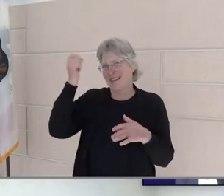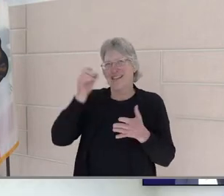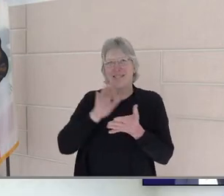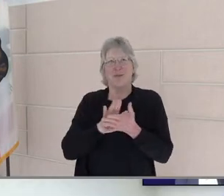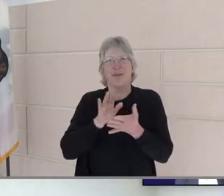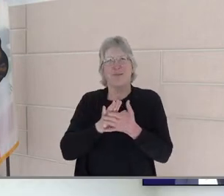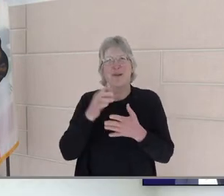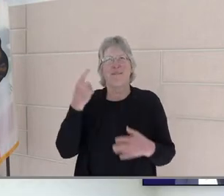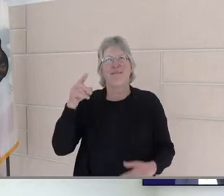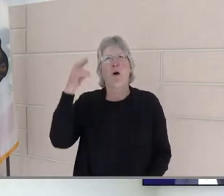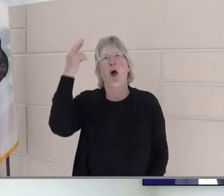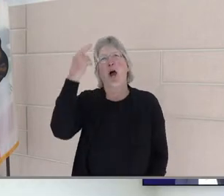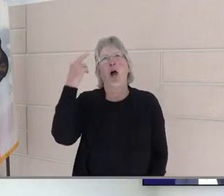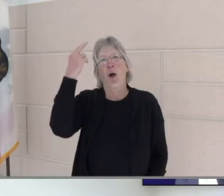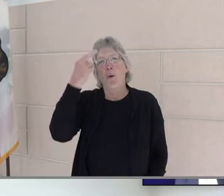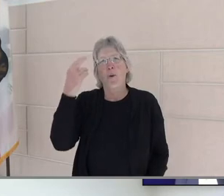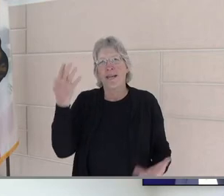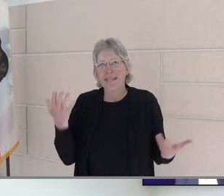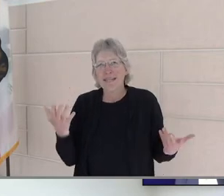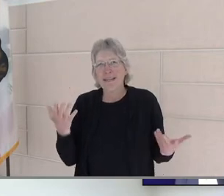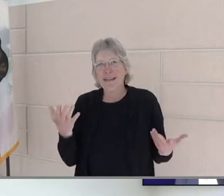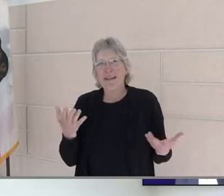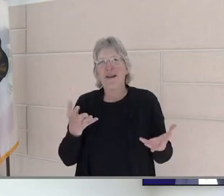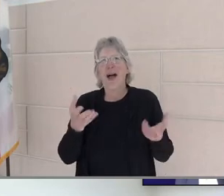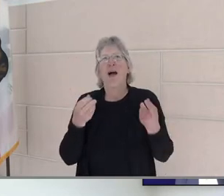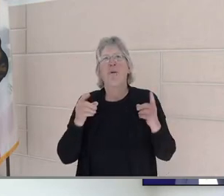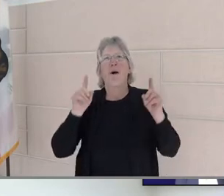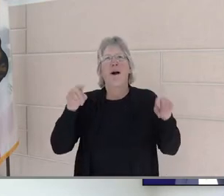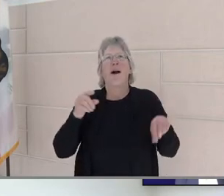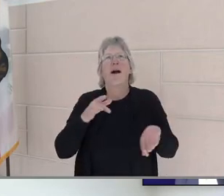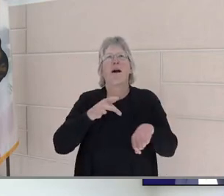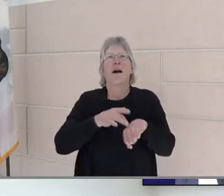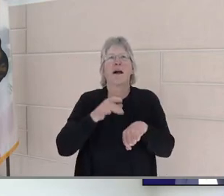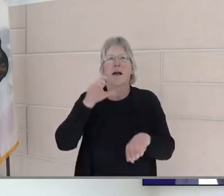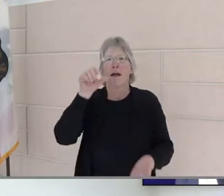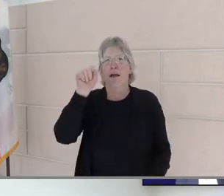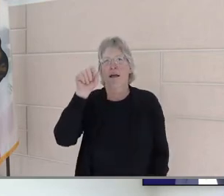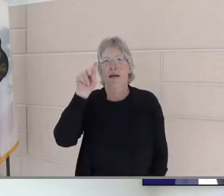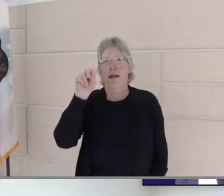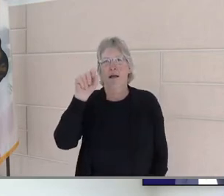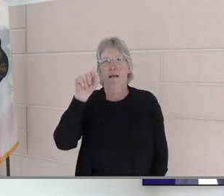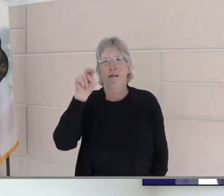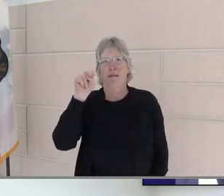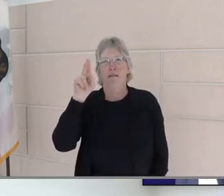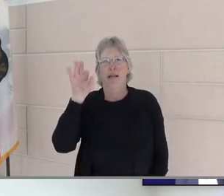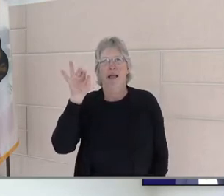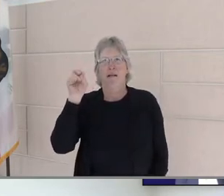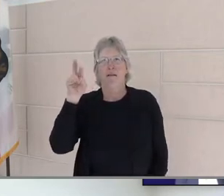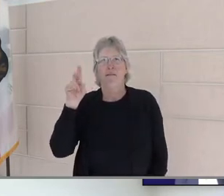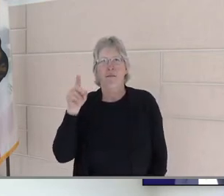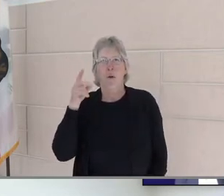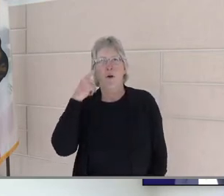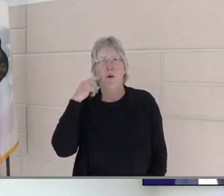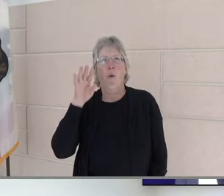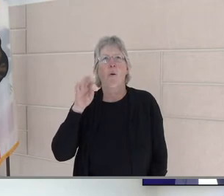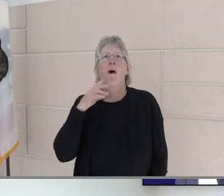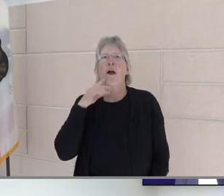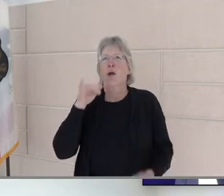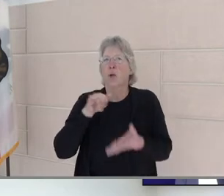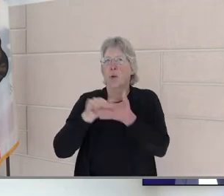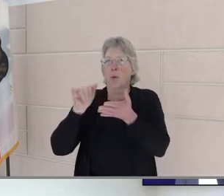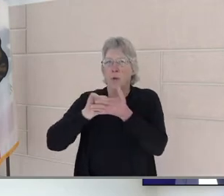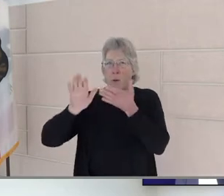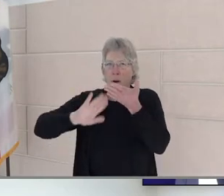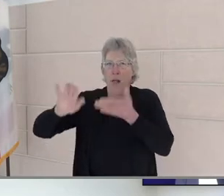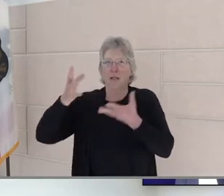មានសាលាល្អមានមហាវិទ្យាល័យល្អល្អណាស់អានេះចង់ទៅសាកលវិទ្យាល័យ Stanford ឬ